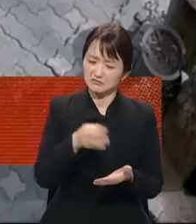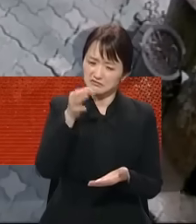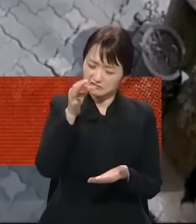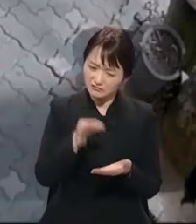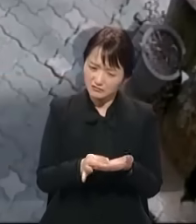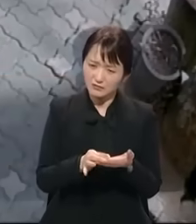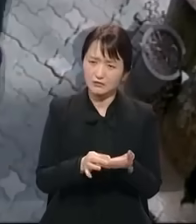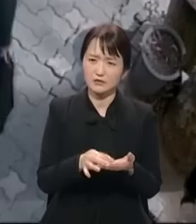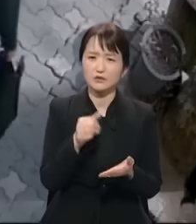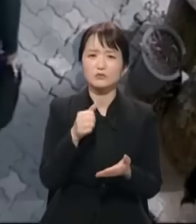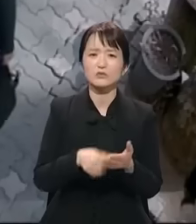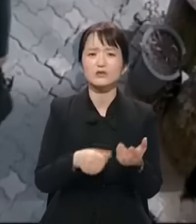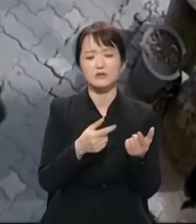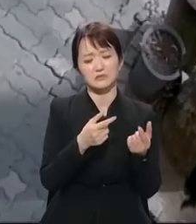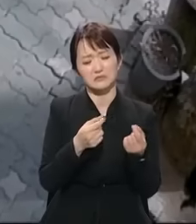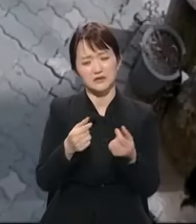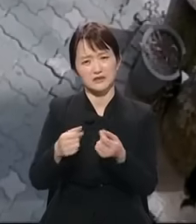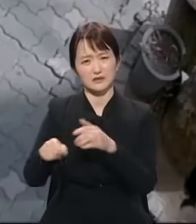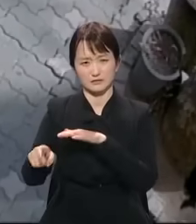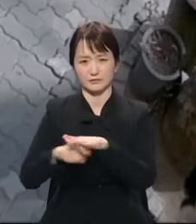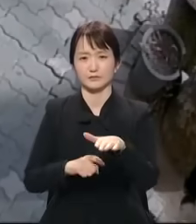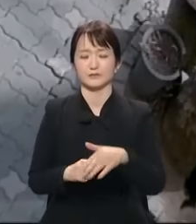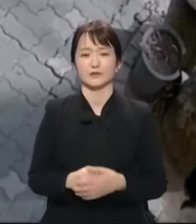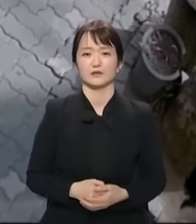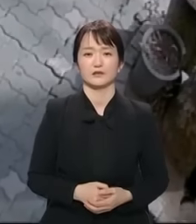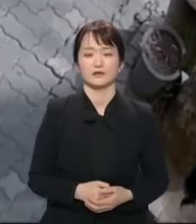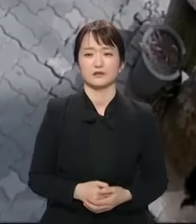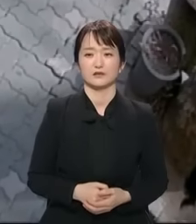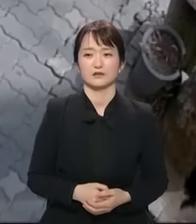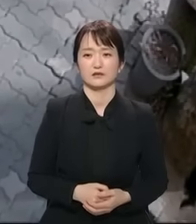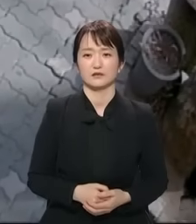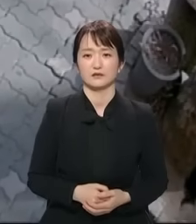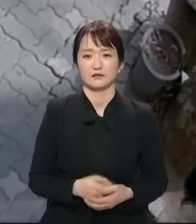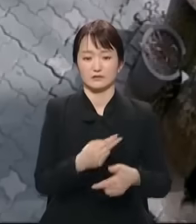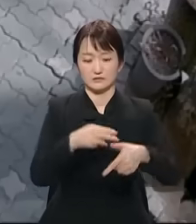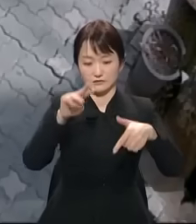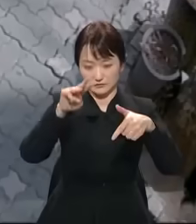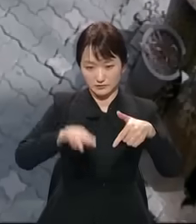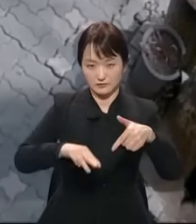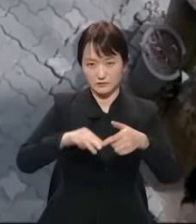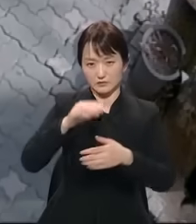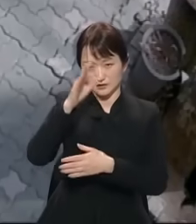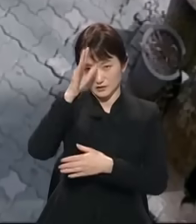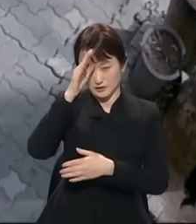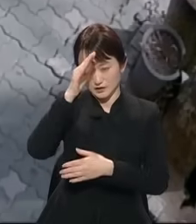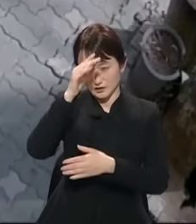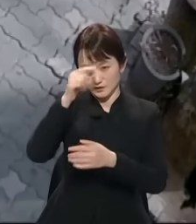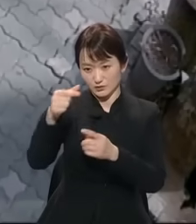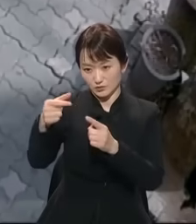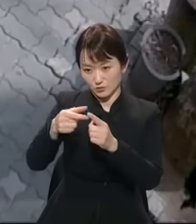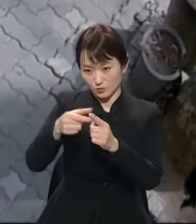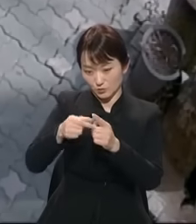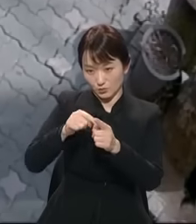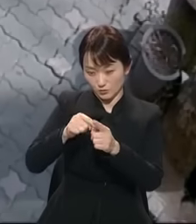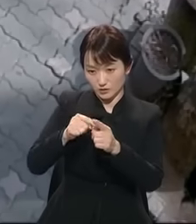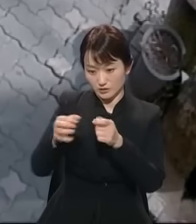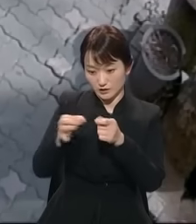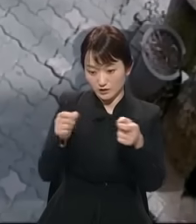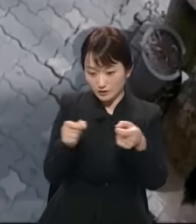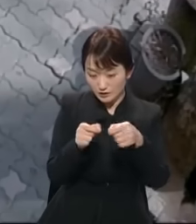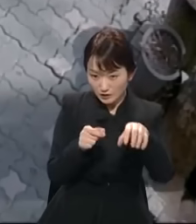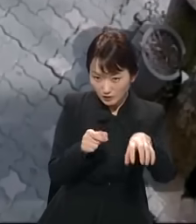똑같은 물품들이 계속 절도를 당하는 모양새입니다. 마찬가지입니다. 인천에 있는 닭꼬치 집인데 앞에 이제 손님들 앉으라고